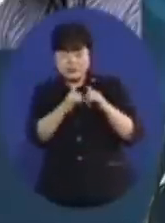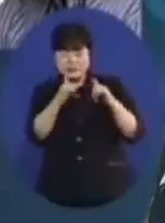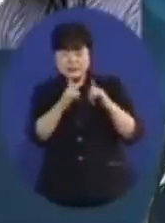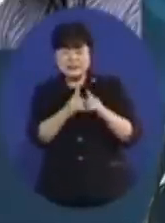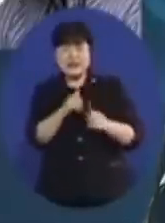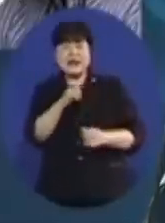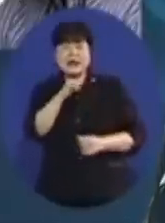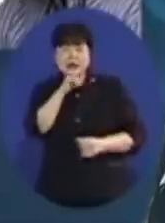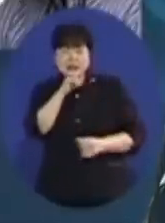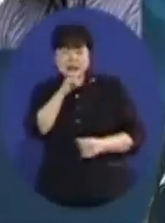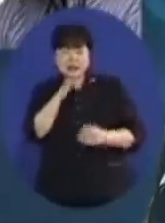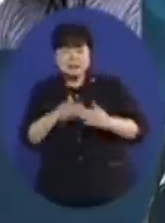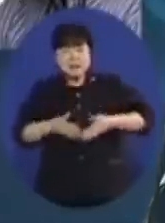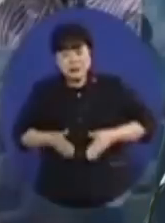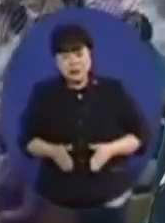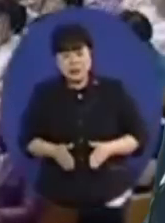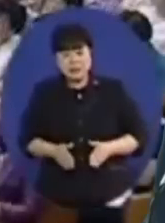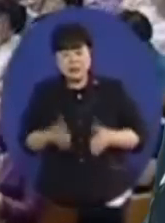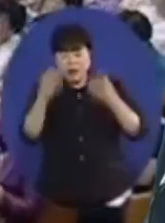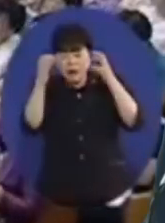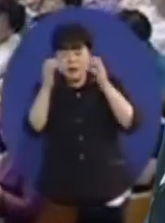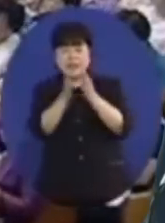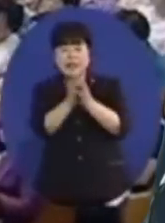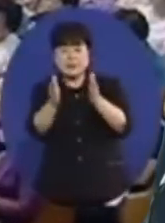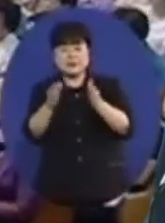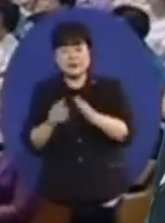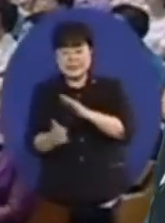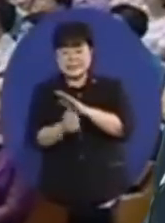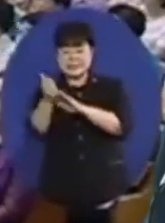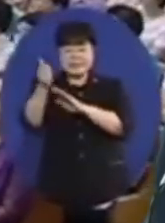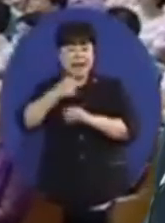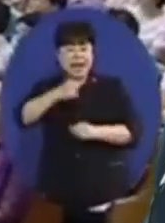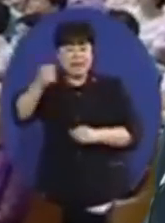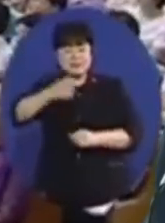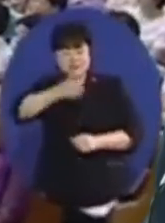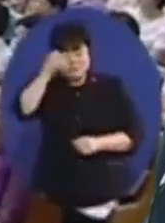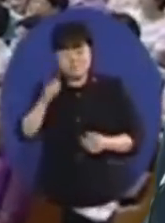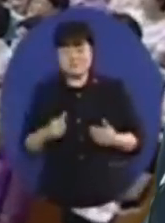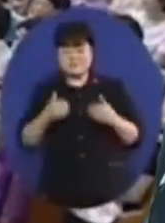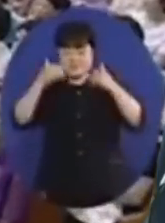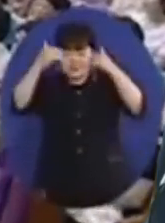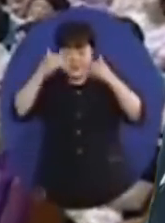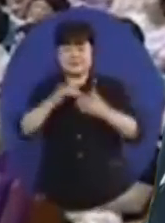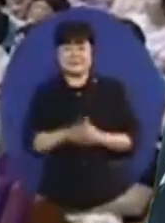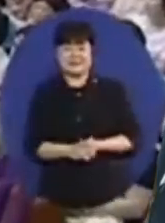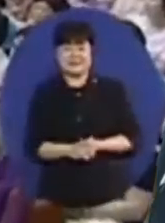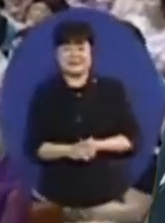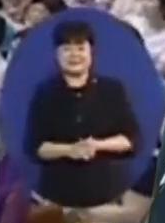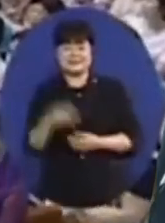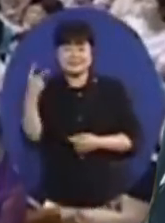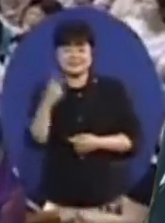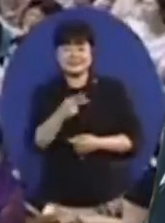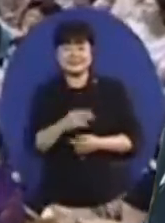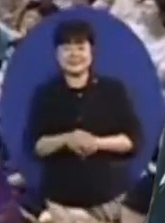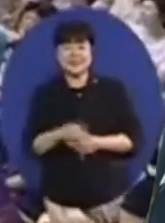가나안 집에서 태어났지만 어린 시절부터 희망을 굽히지 않고 꿈을 키우며 자랐습니다 그리고